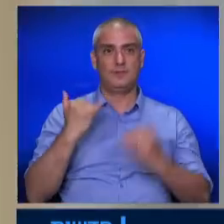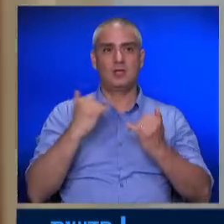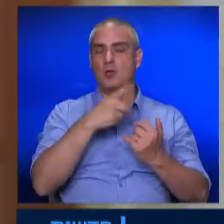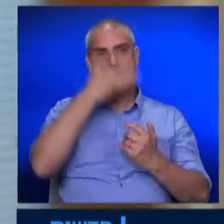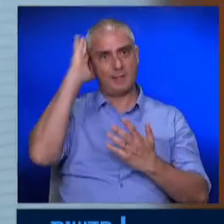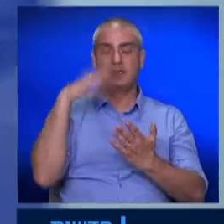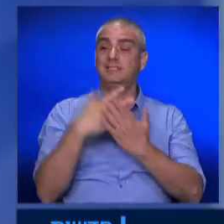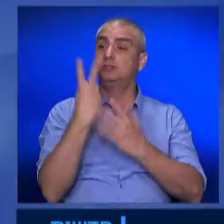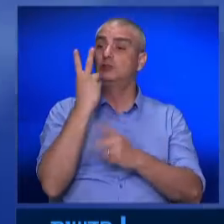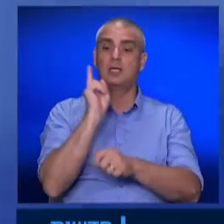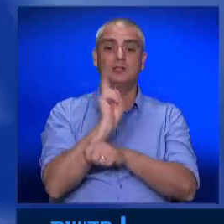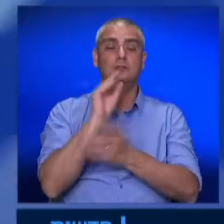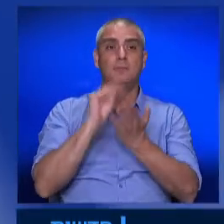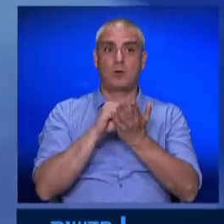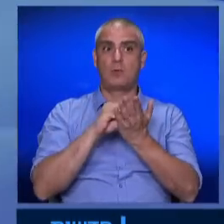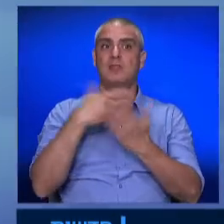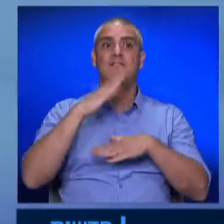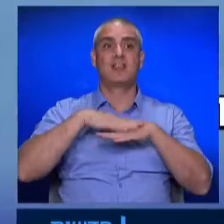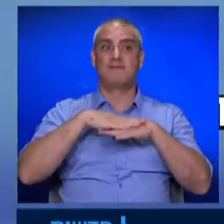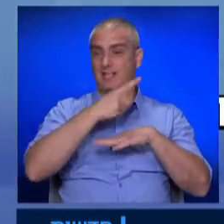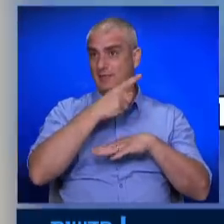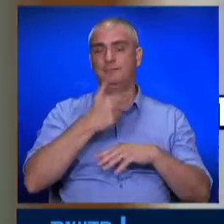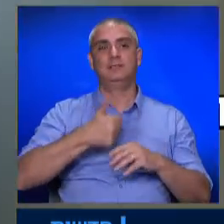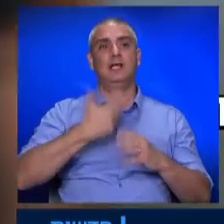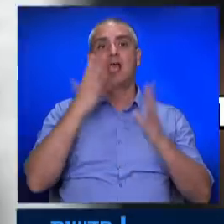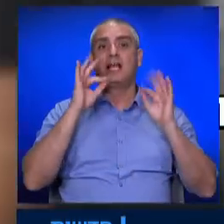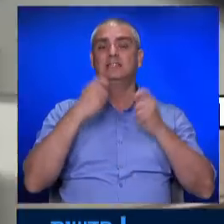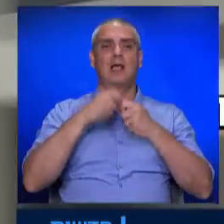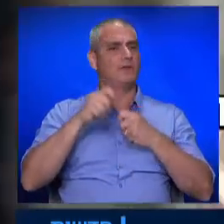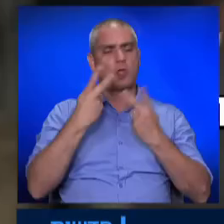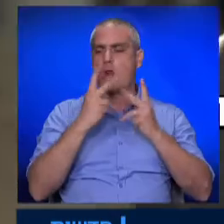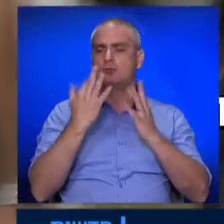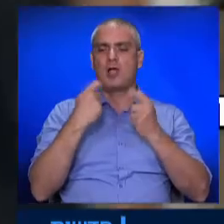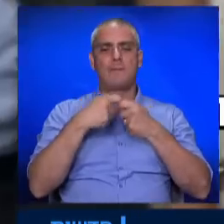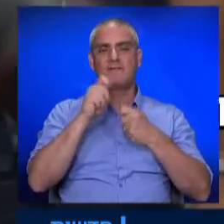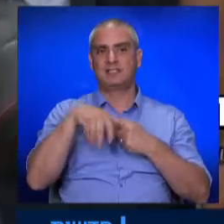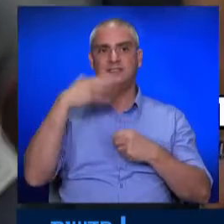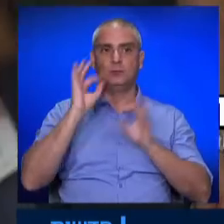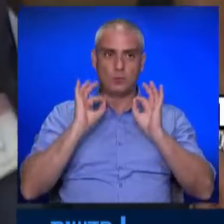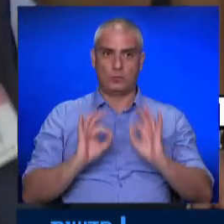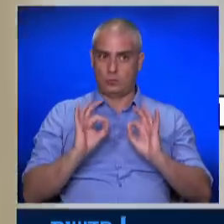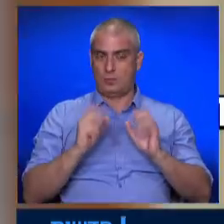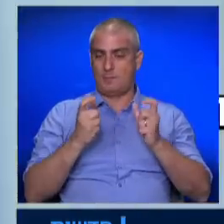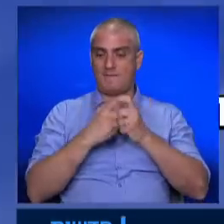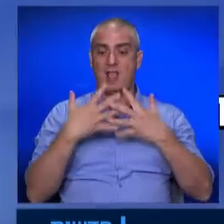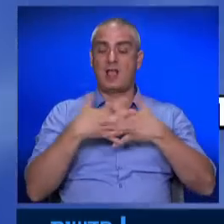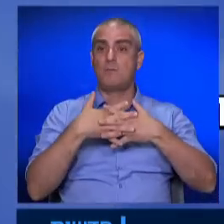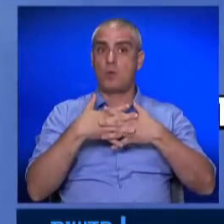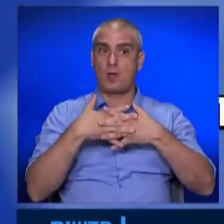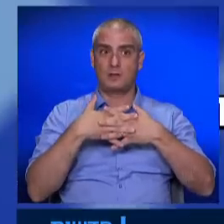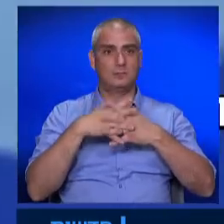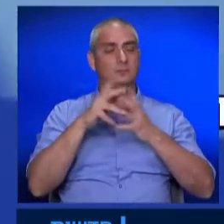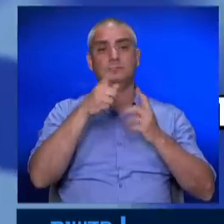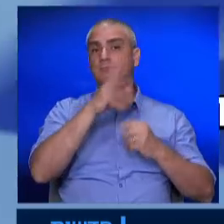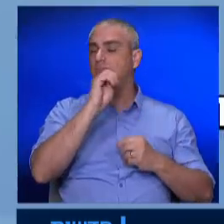לפיד 2 שריונים וחלוקת שרים בהתייחס ל10 ח"כים ללא קשר למספר הח"כים שיהיו בפועל במפלגה המאוחדת.